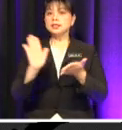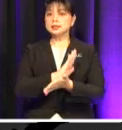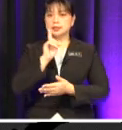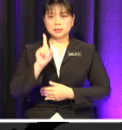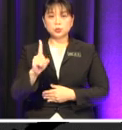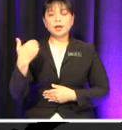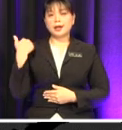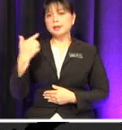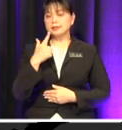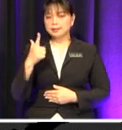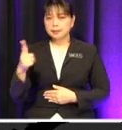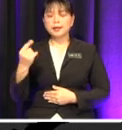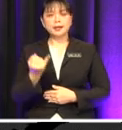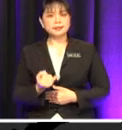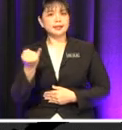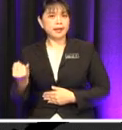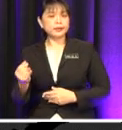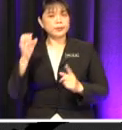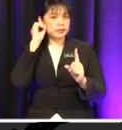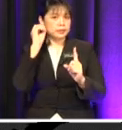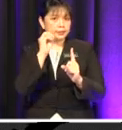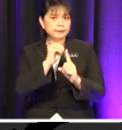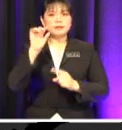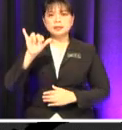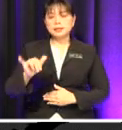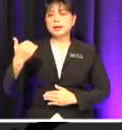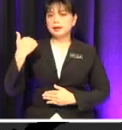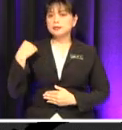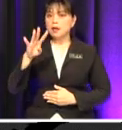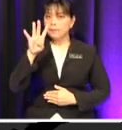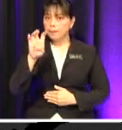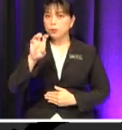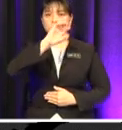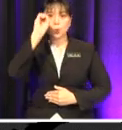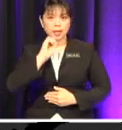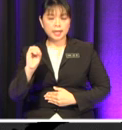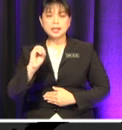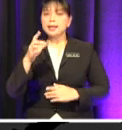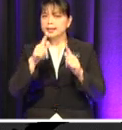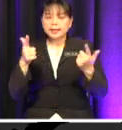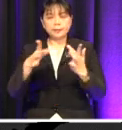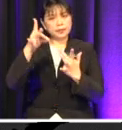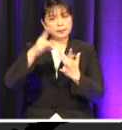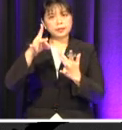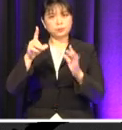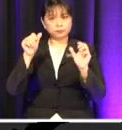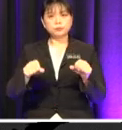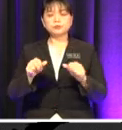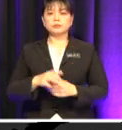adalah item objektif yang mengandung 40 soal Lan aneka pilihan